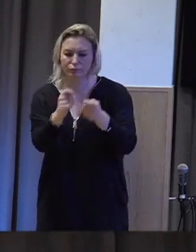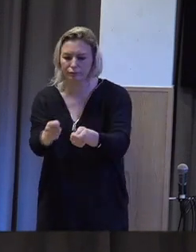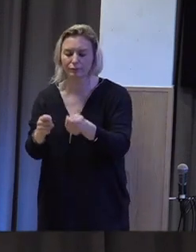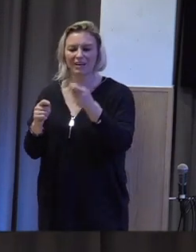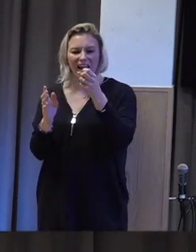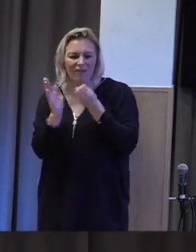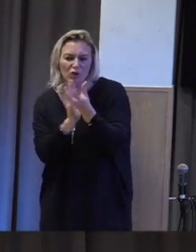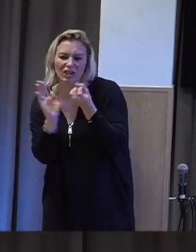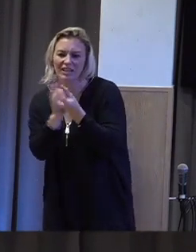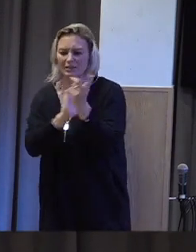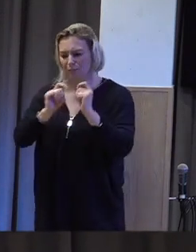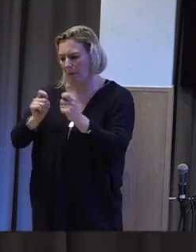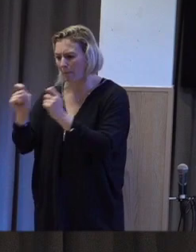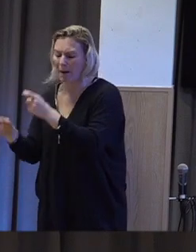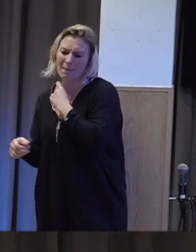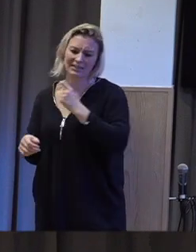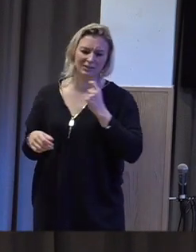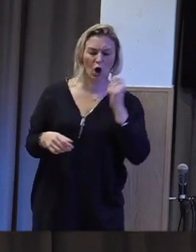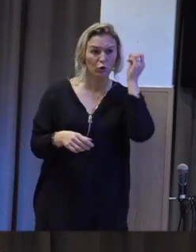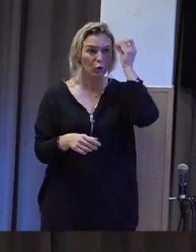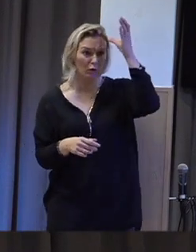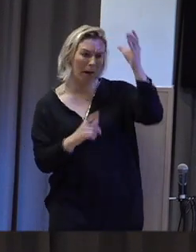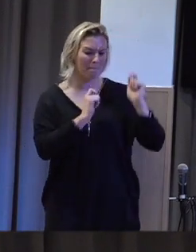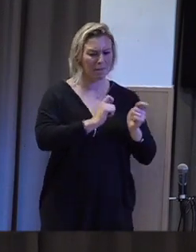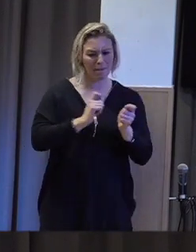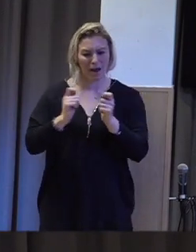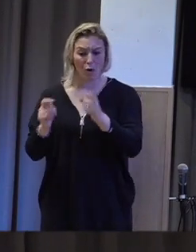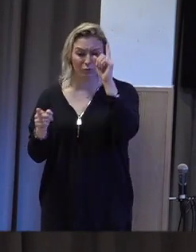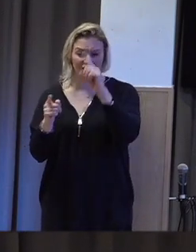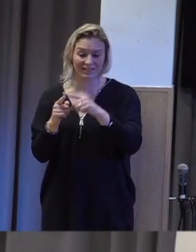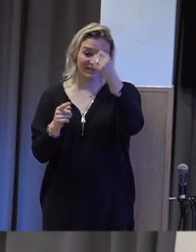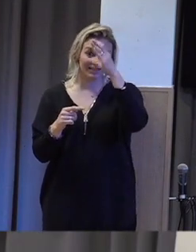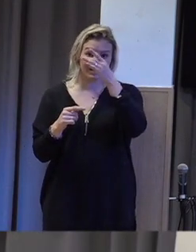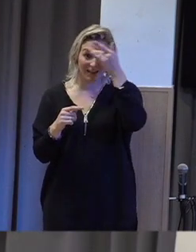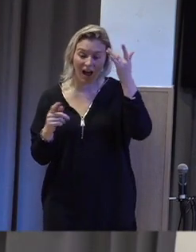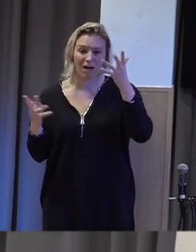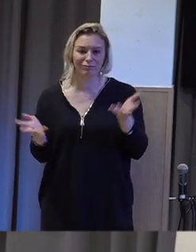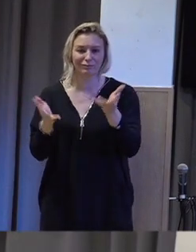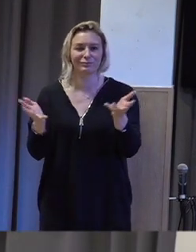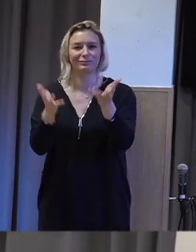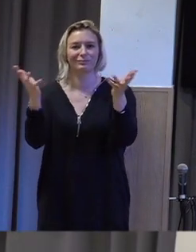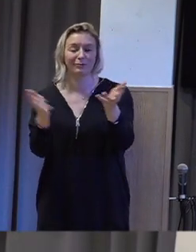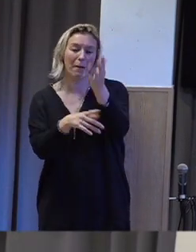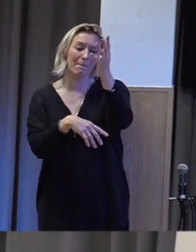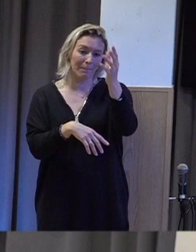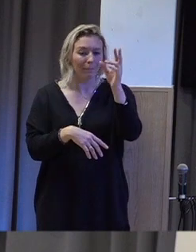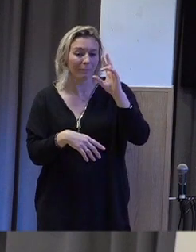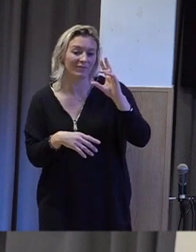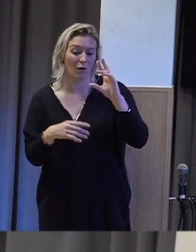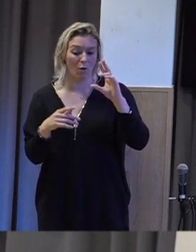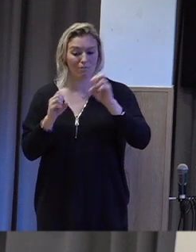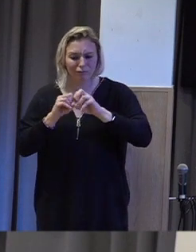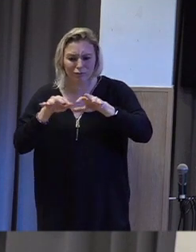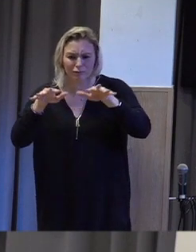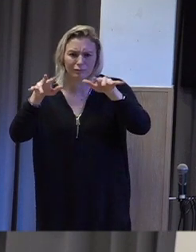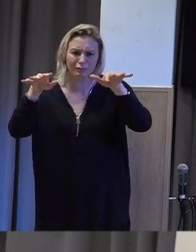les autres comme pasteurs et docteurs, pour le perfectionnement des saints en vue de l'œuvre du ministère et de